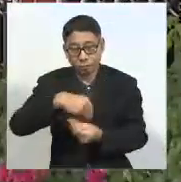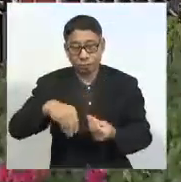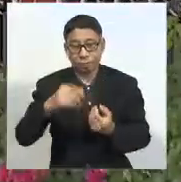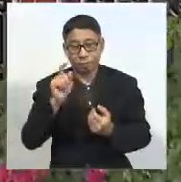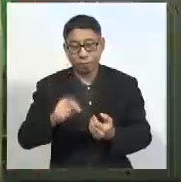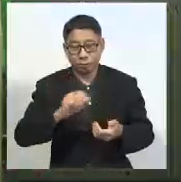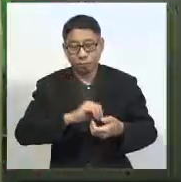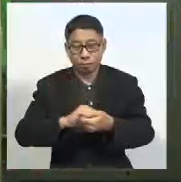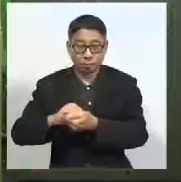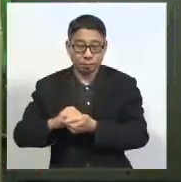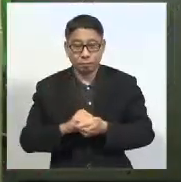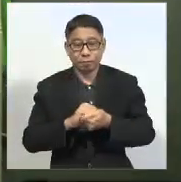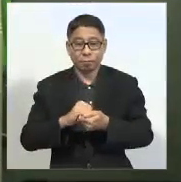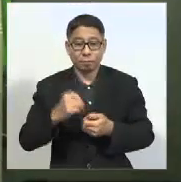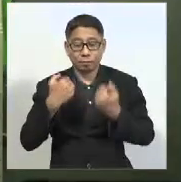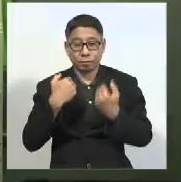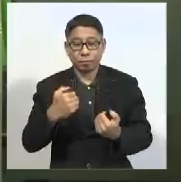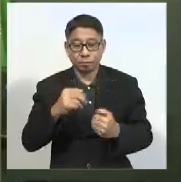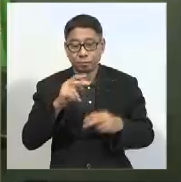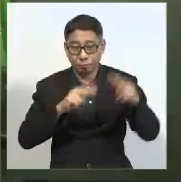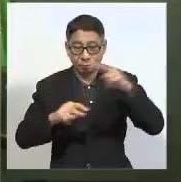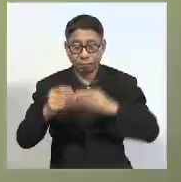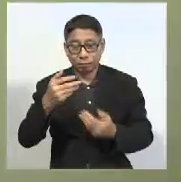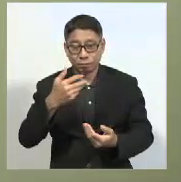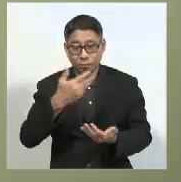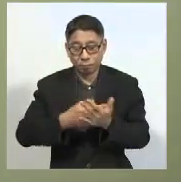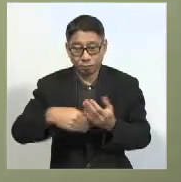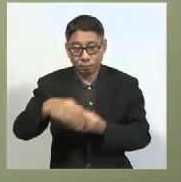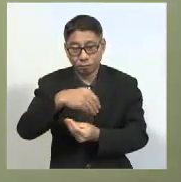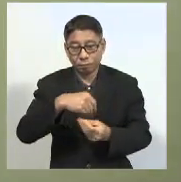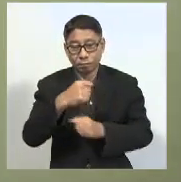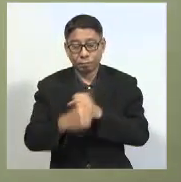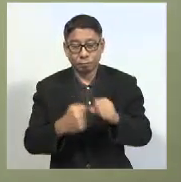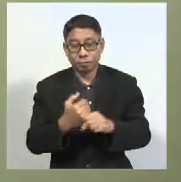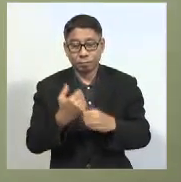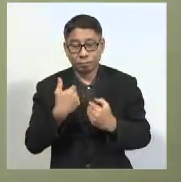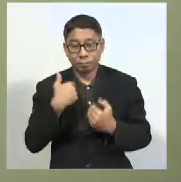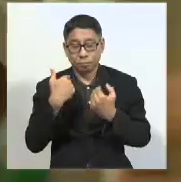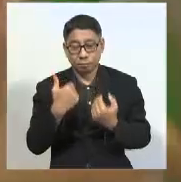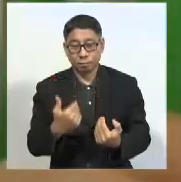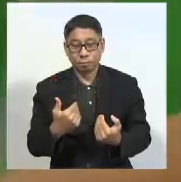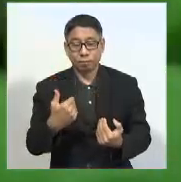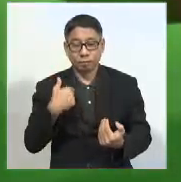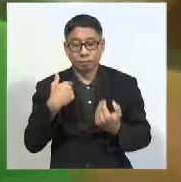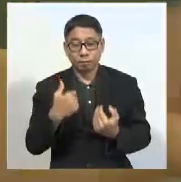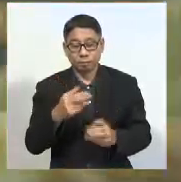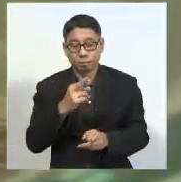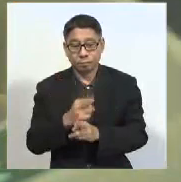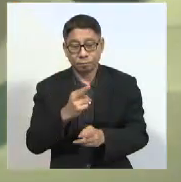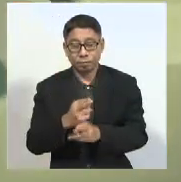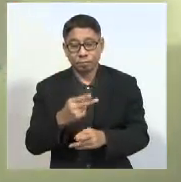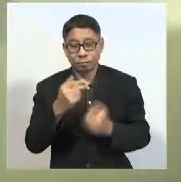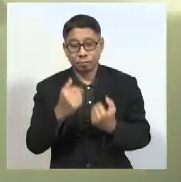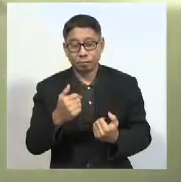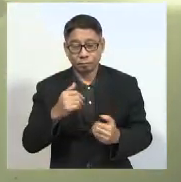จะต้องร่วมมือกันโดยเฉพาะการดูแลเศรษฐกิจในปีนี้ไม่ให้ชะลอตัวไปมากกว่านี้เพื่อที่จะรักษาโมเมน